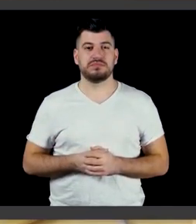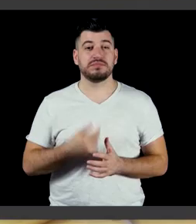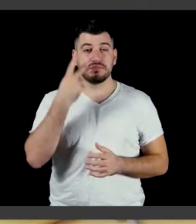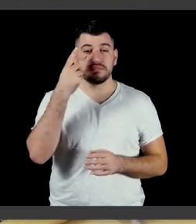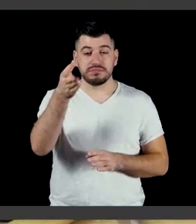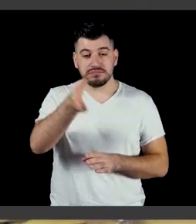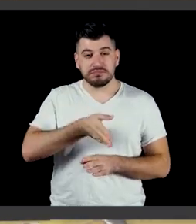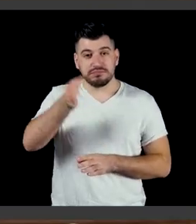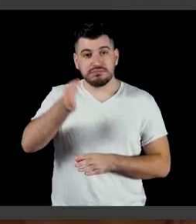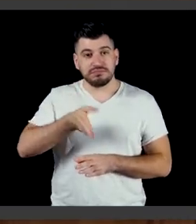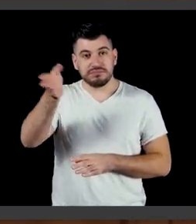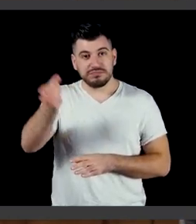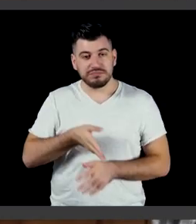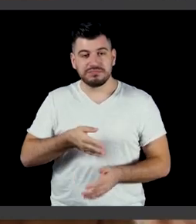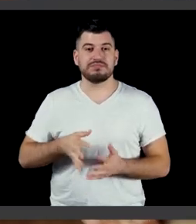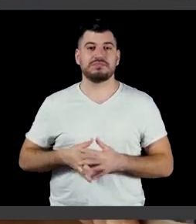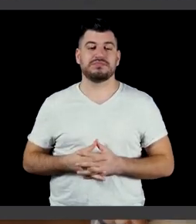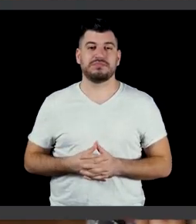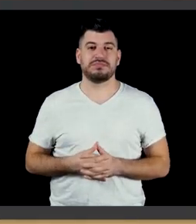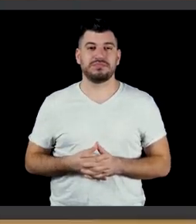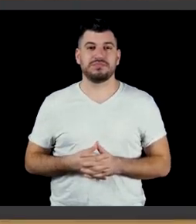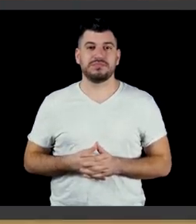Ωπα! Ο κύριος φιλέτος.